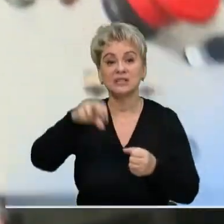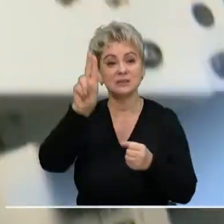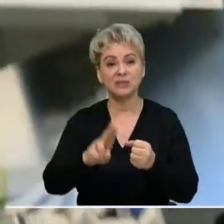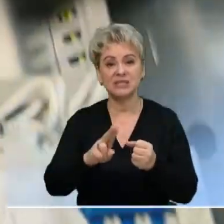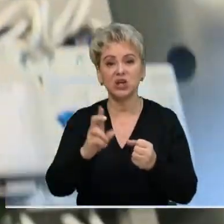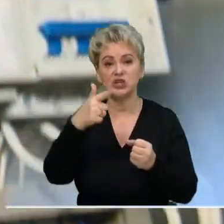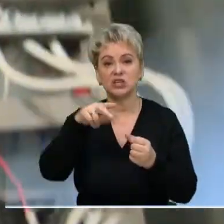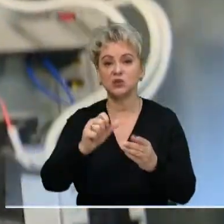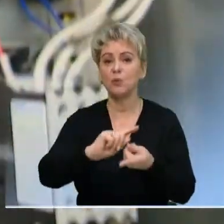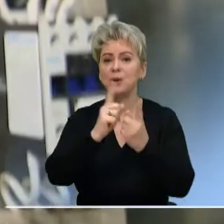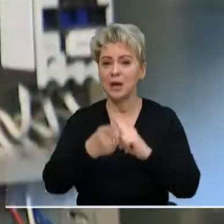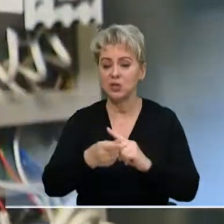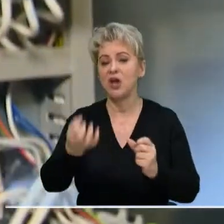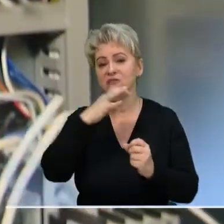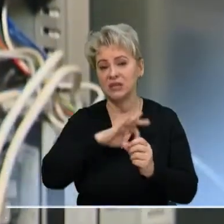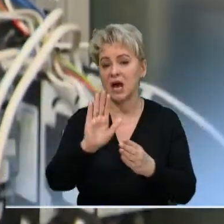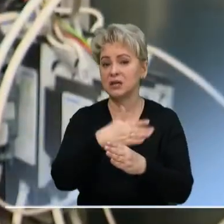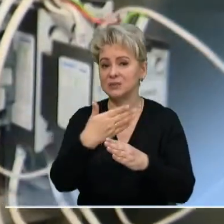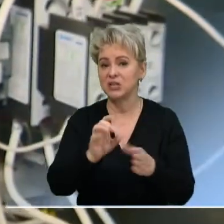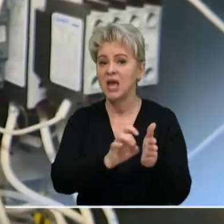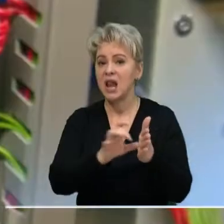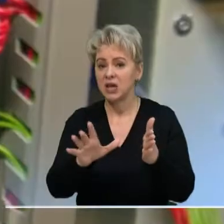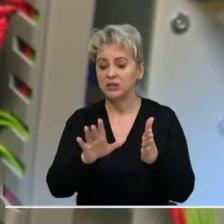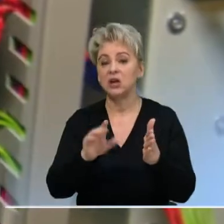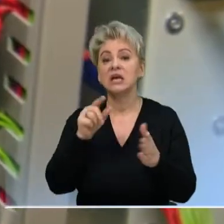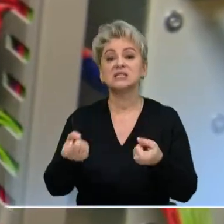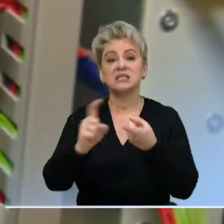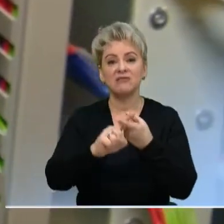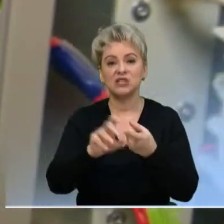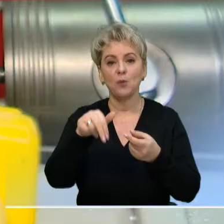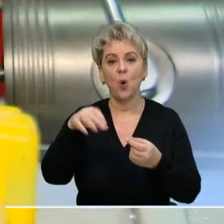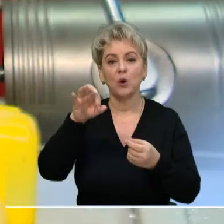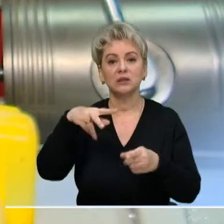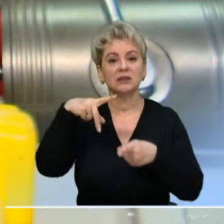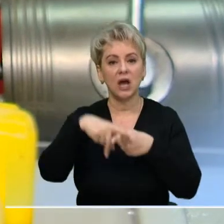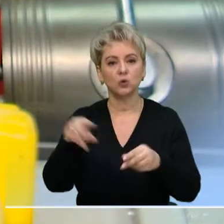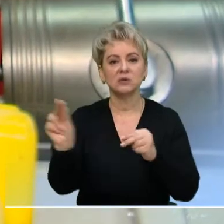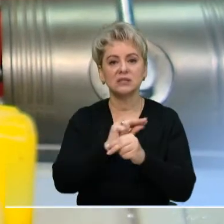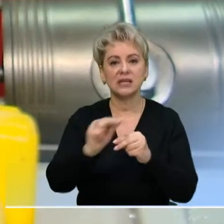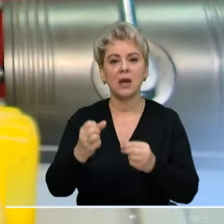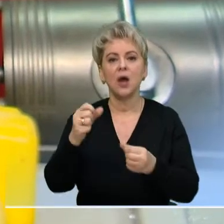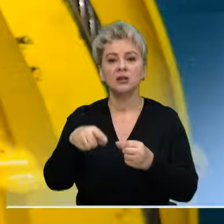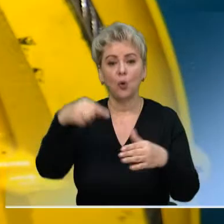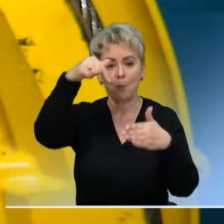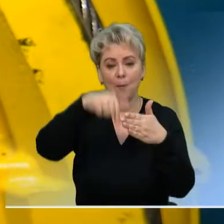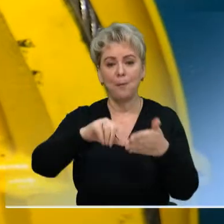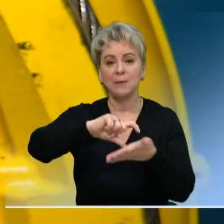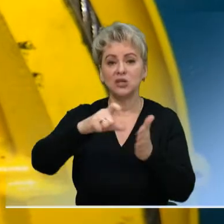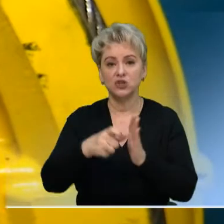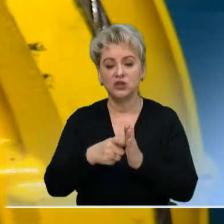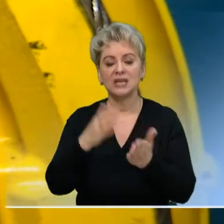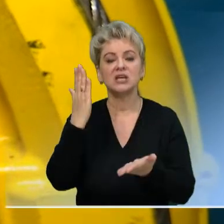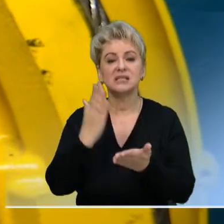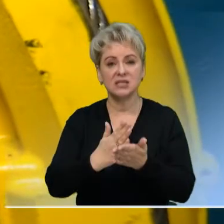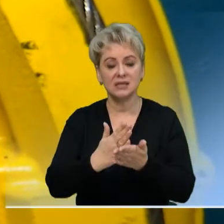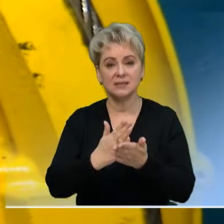Специальные частотные преобразователи эффективно распределяют электроэнергию в зависимости от нагрузки. Отремонтировали и машинное помещение.